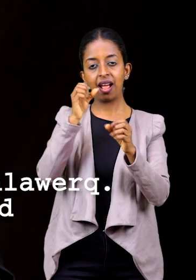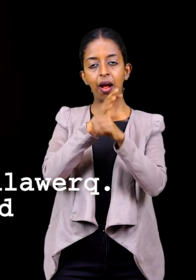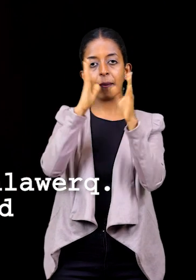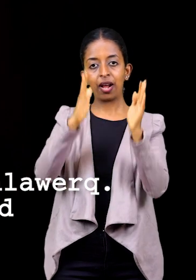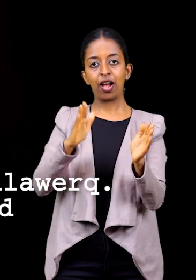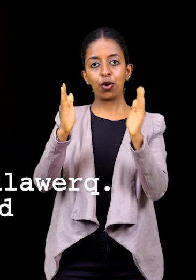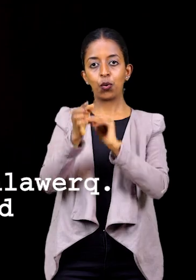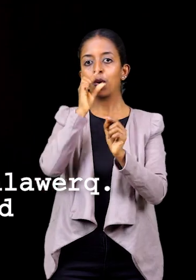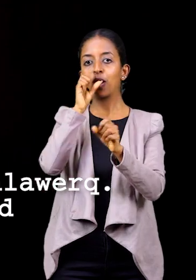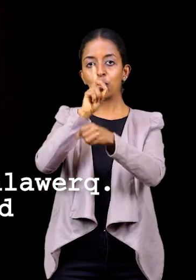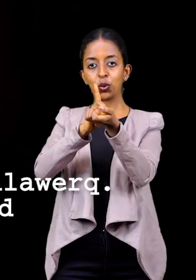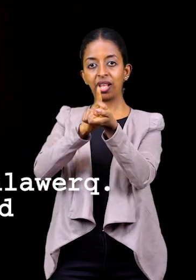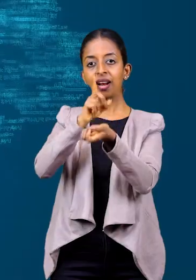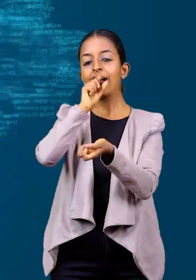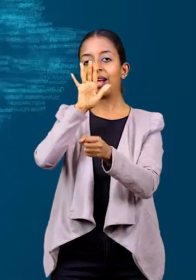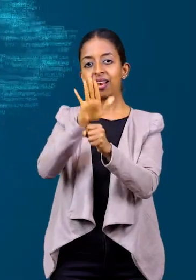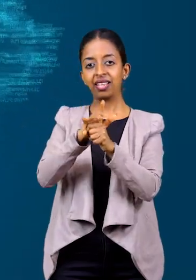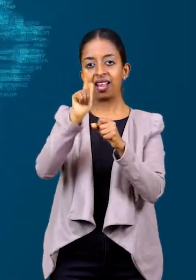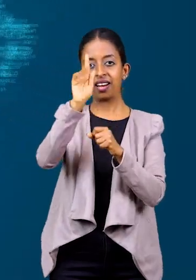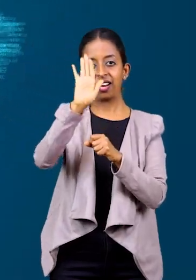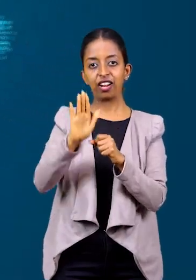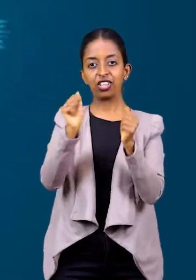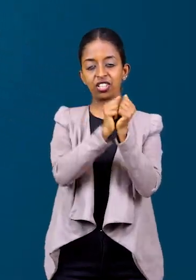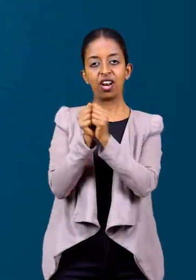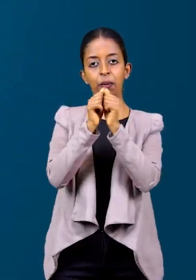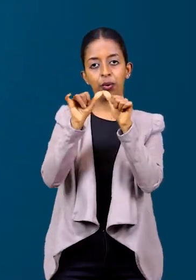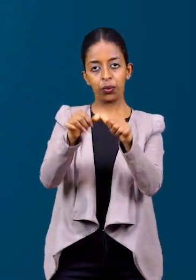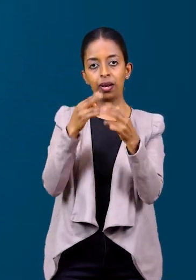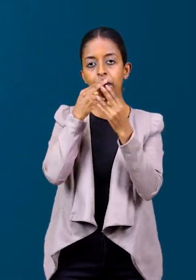Nagaash wajjin turraa turtii gaarii.